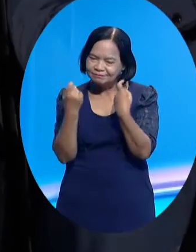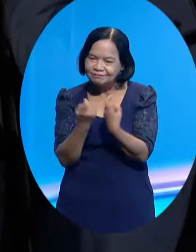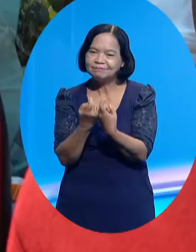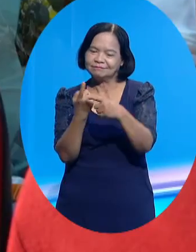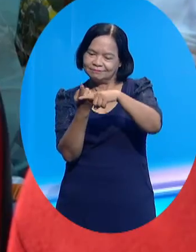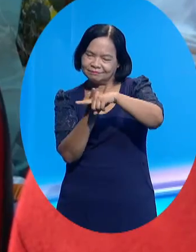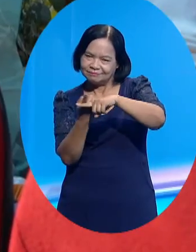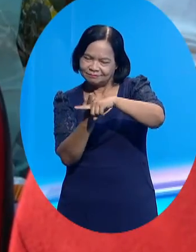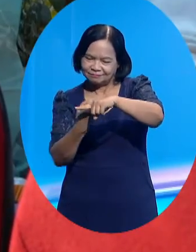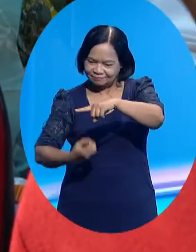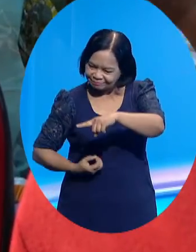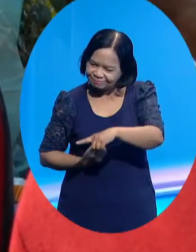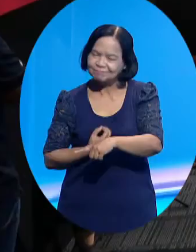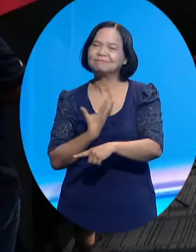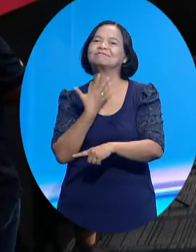những giá trị nhân sinh trong cuộc sống